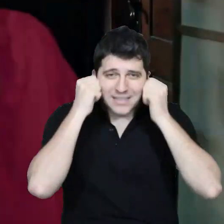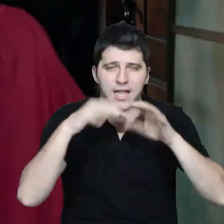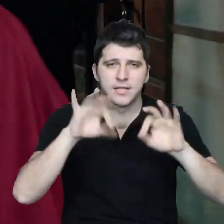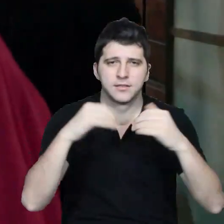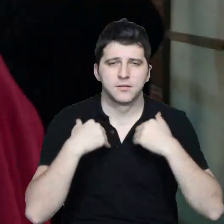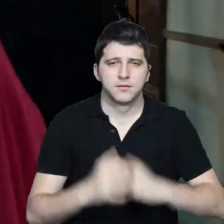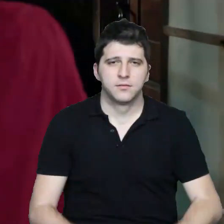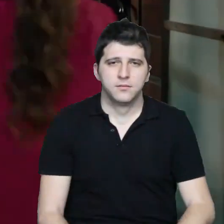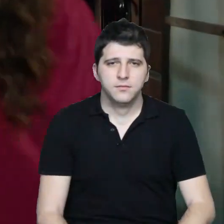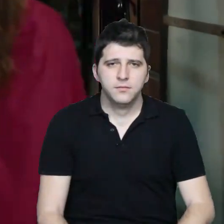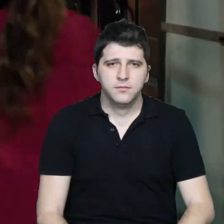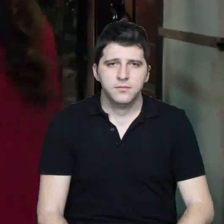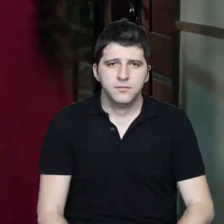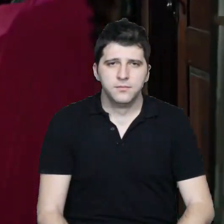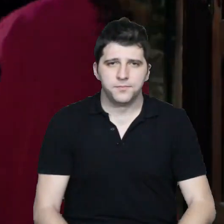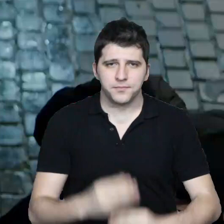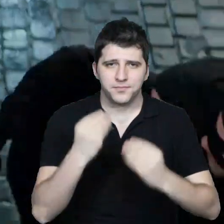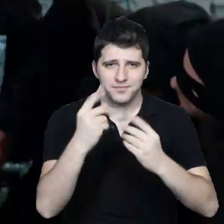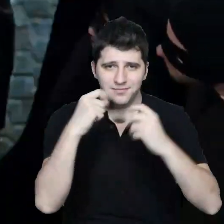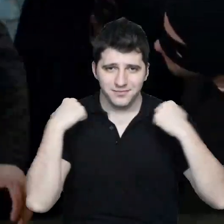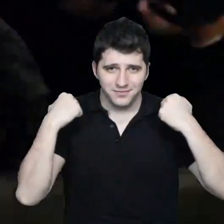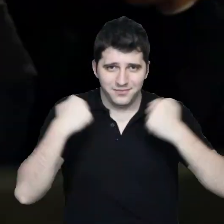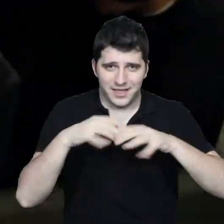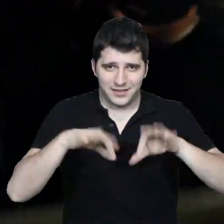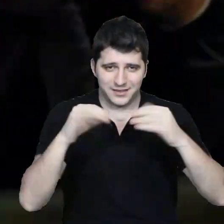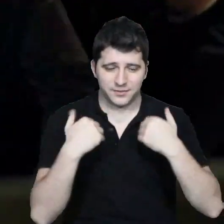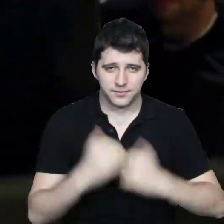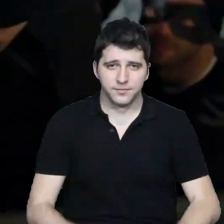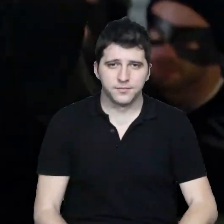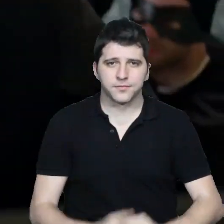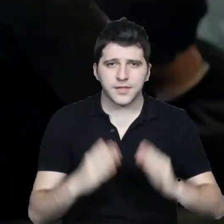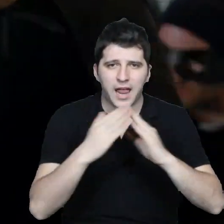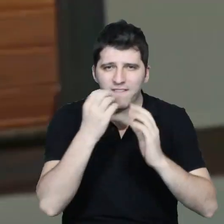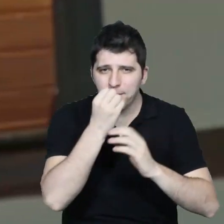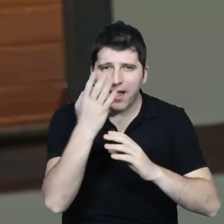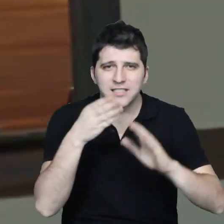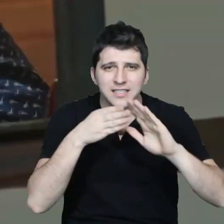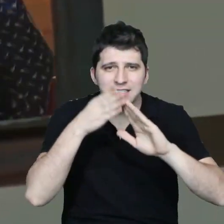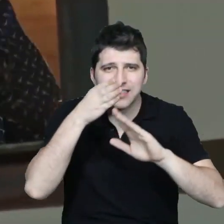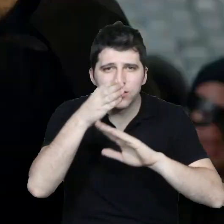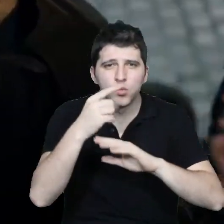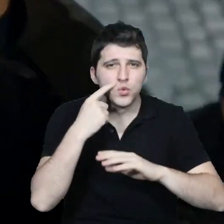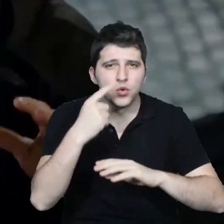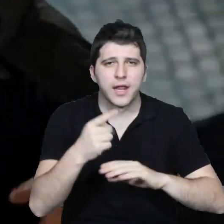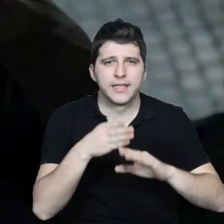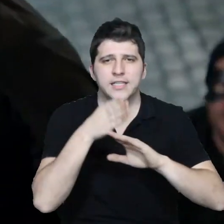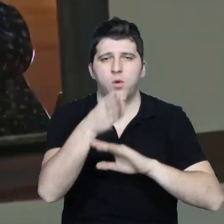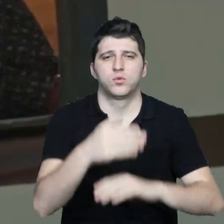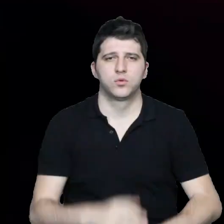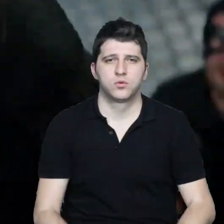alıyoruz. Sırtımıza da güzel bir pelerin yapıyoruz. Evin bahçesinden içeri öyle kıyır kıyır